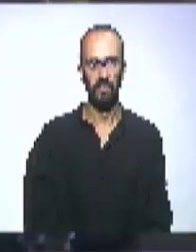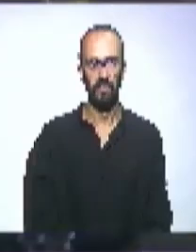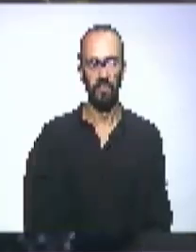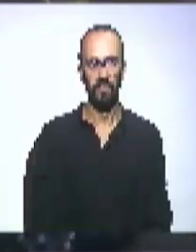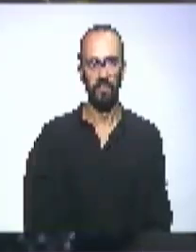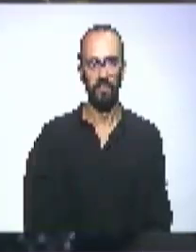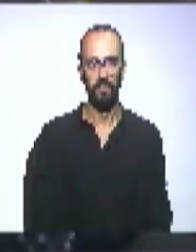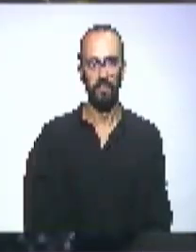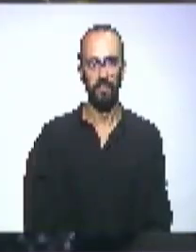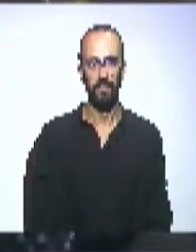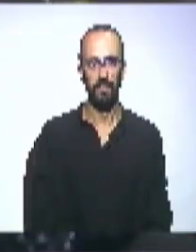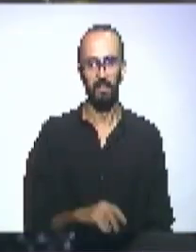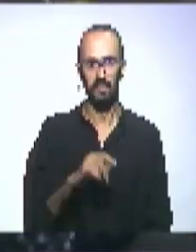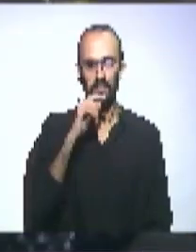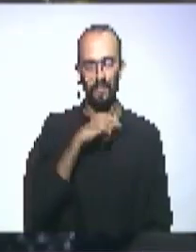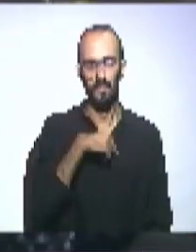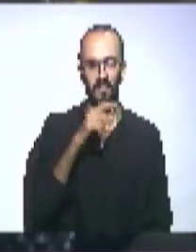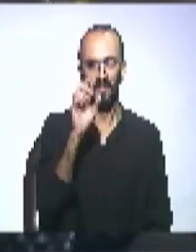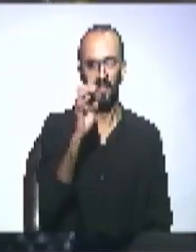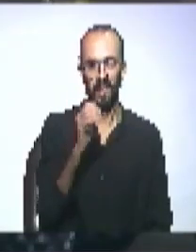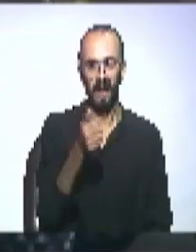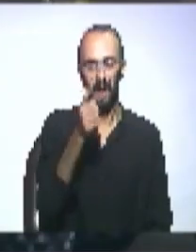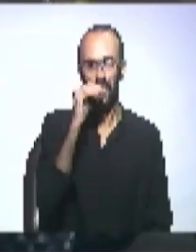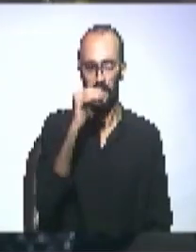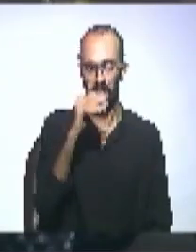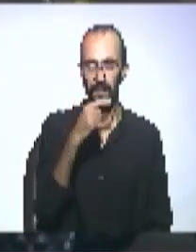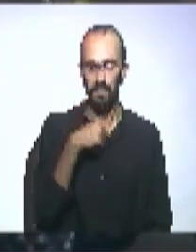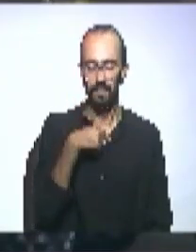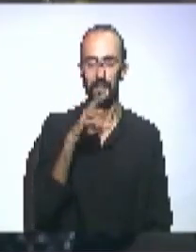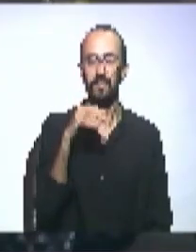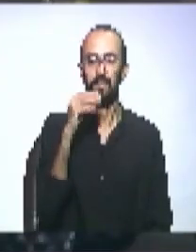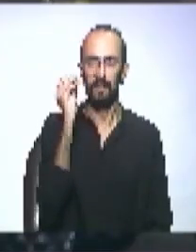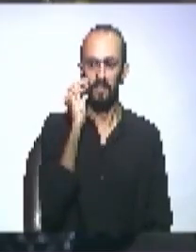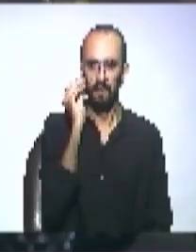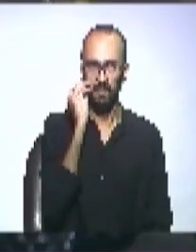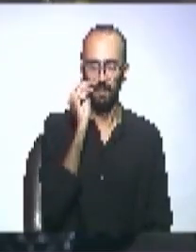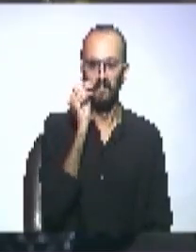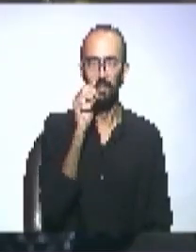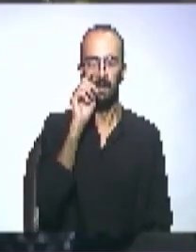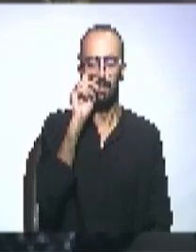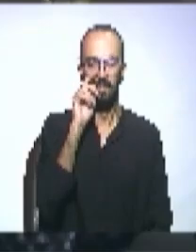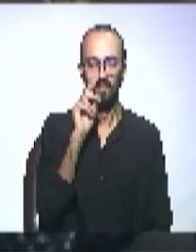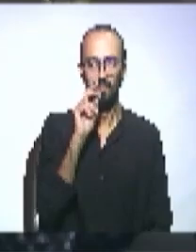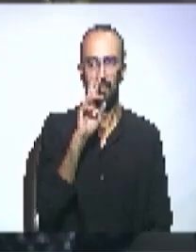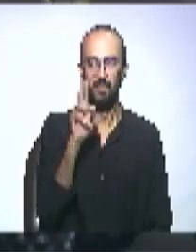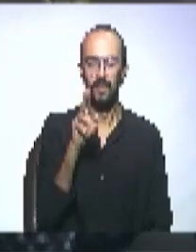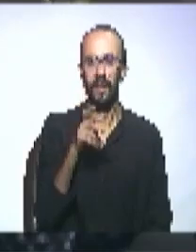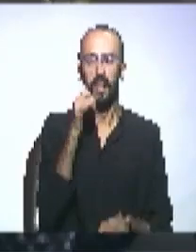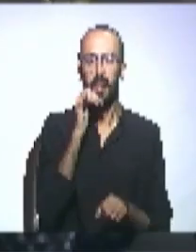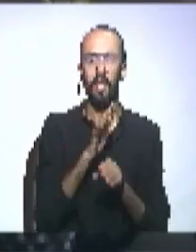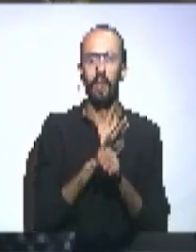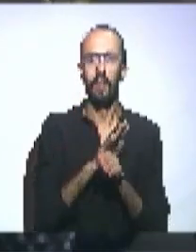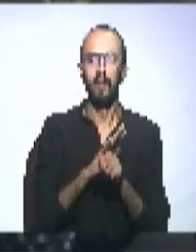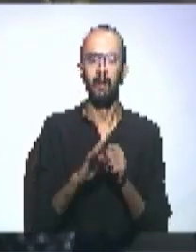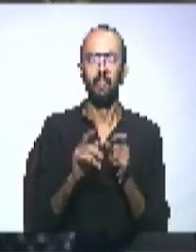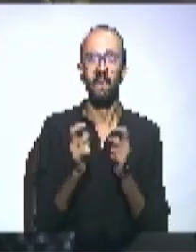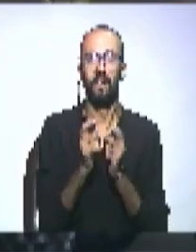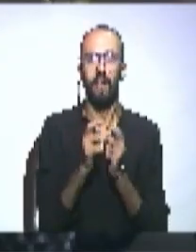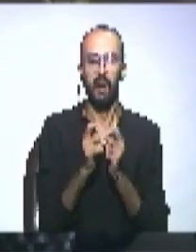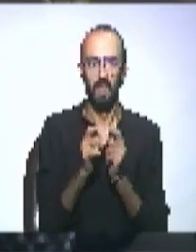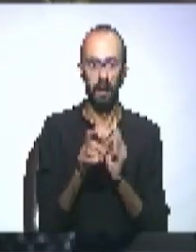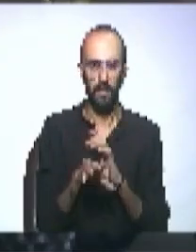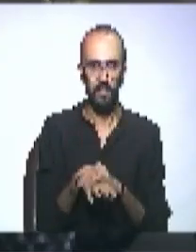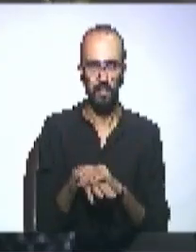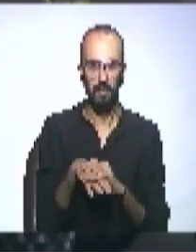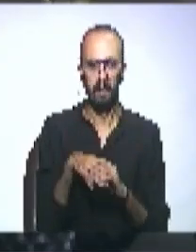استاذه نجاح مساء الخير. ايوه مساء النور. لو سمحتي عايزه اعرف اللانشون الفراخ ساعه ما